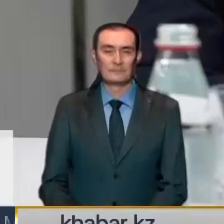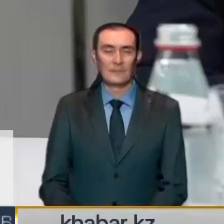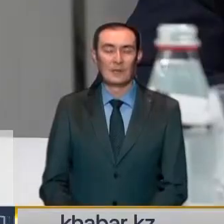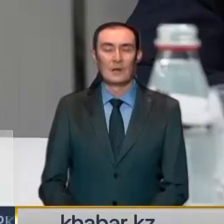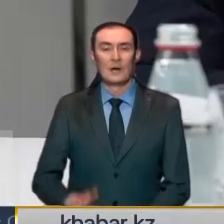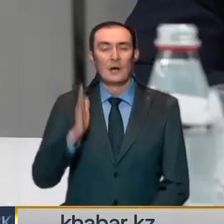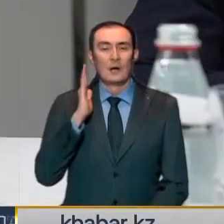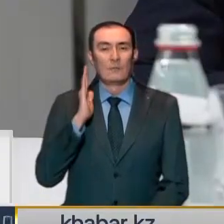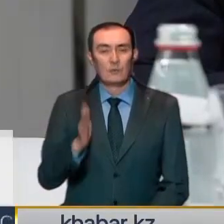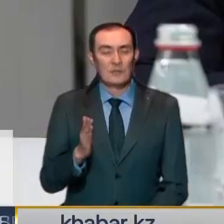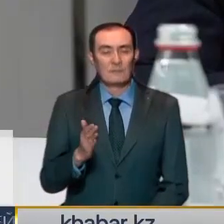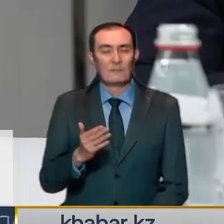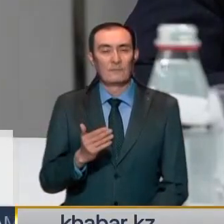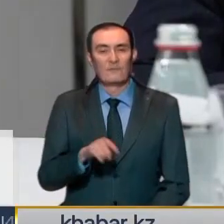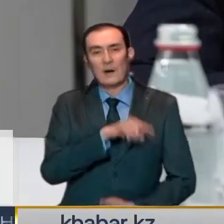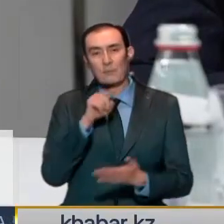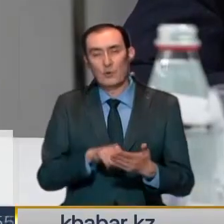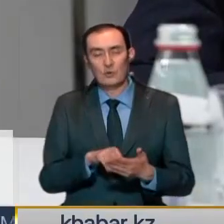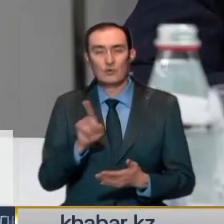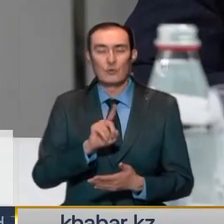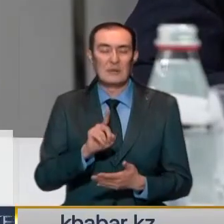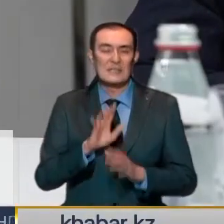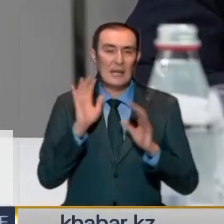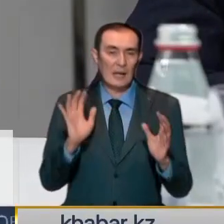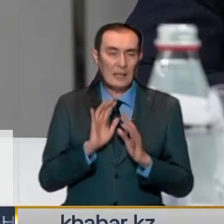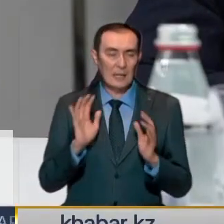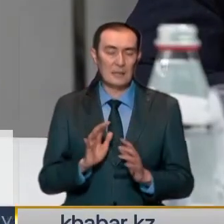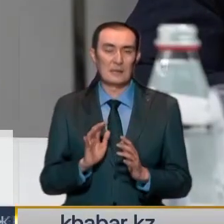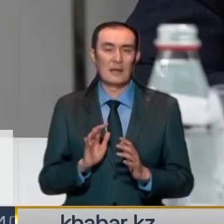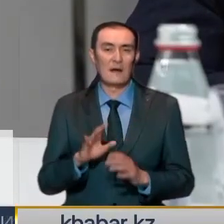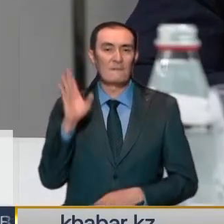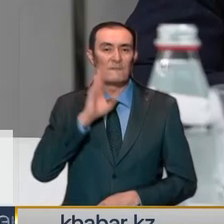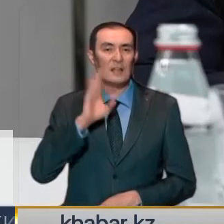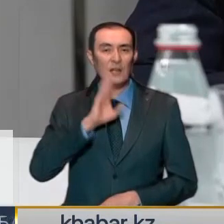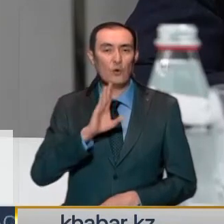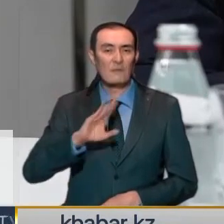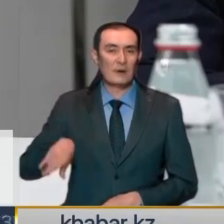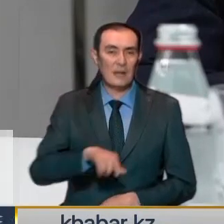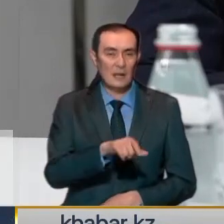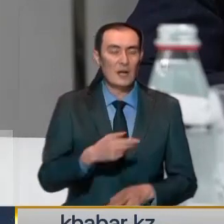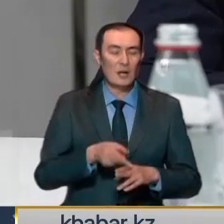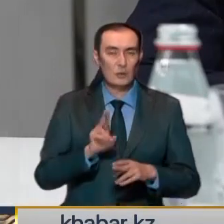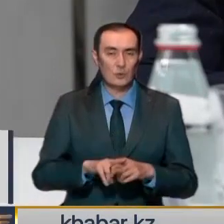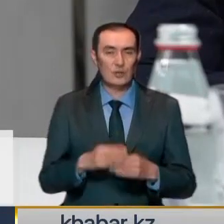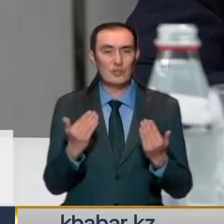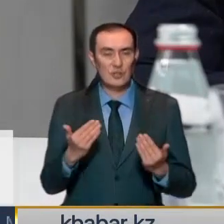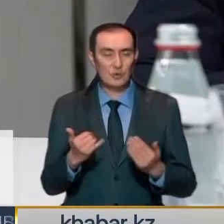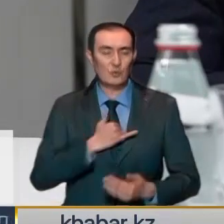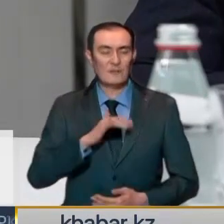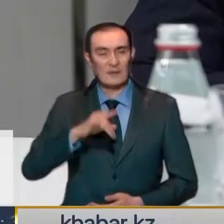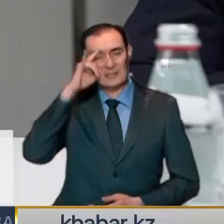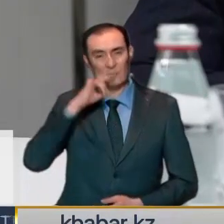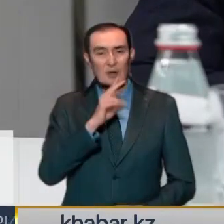Будем поднимать вопрос сохранения как раз водоемов, которые вот, ну, существуют в Казахстане.